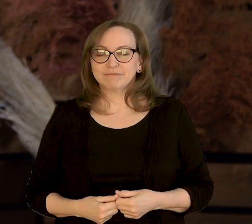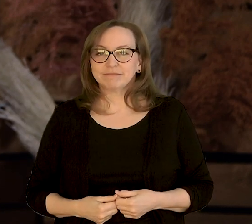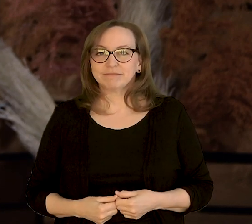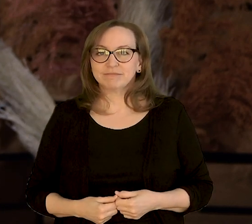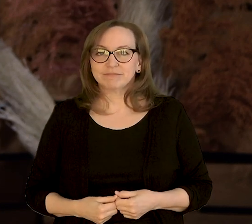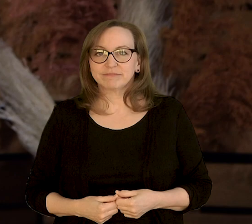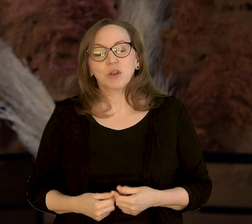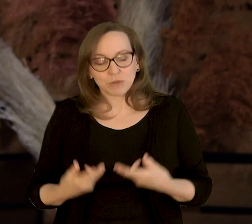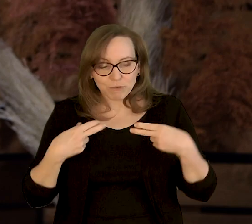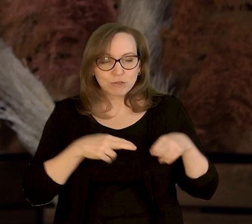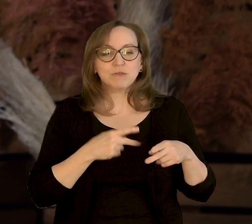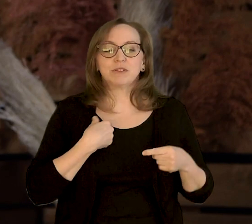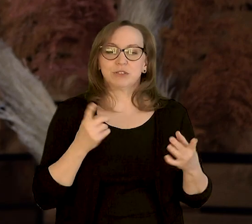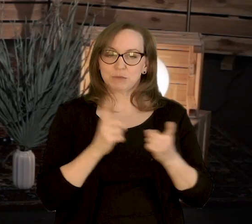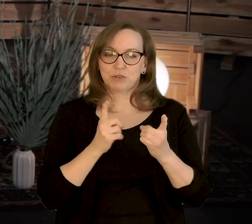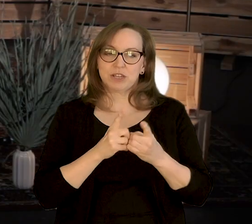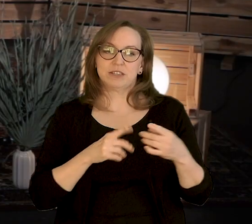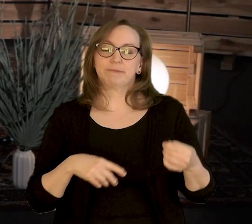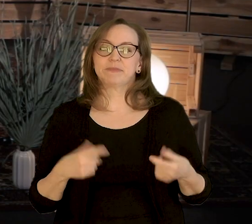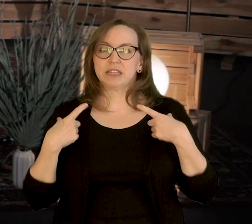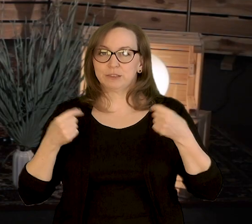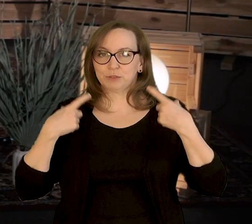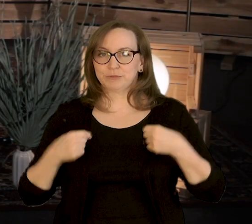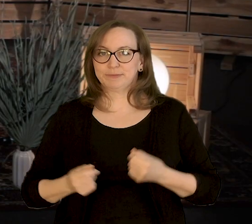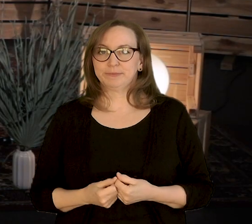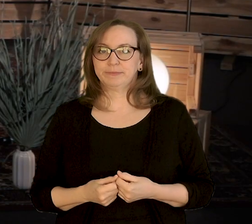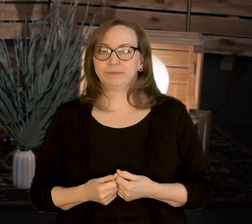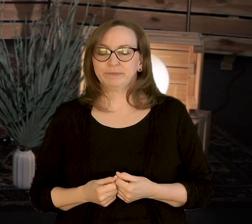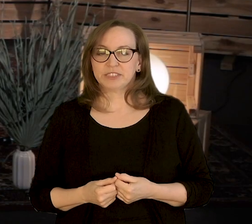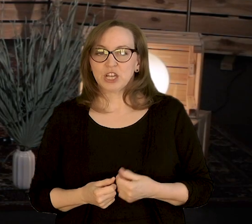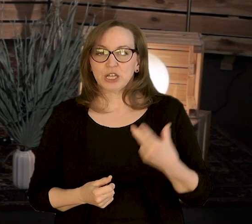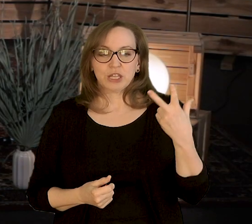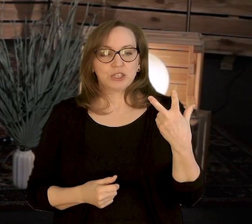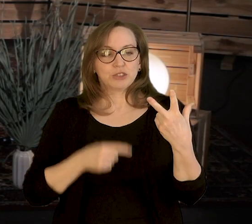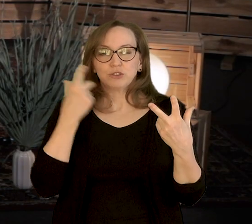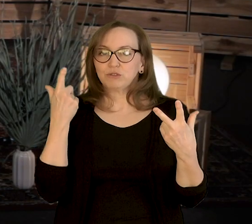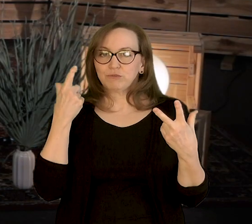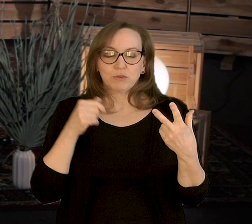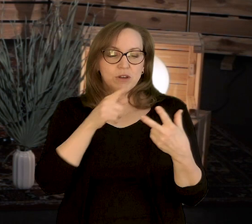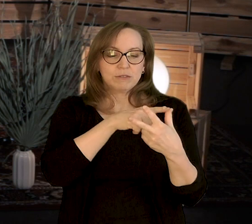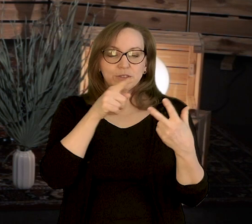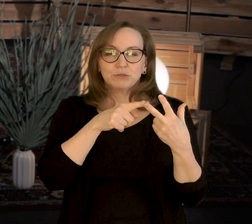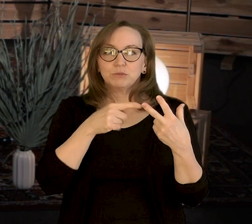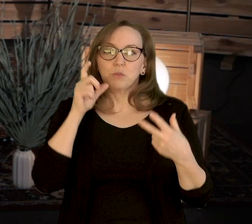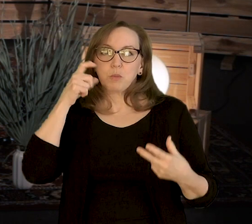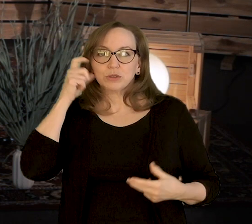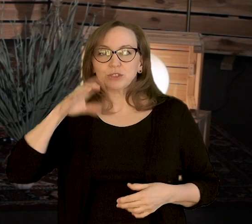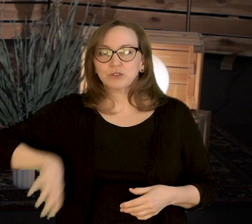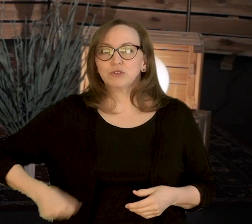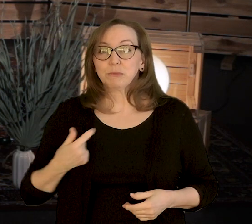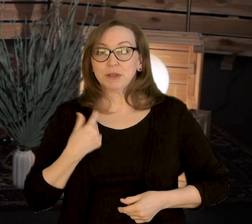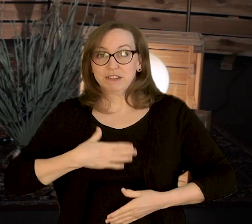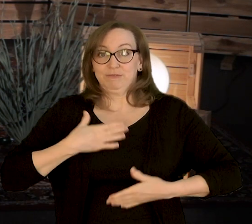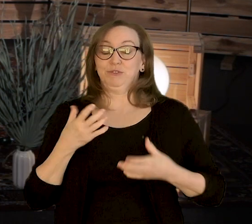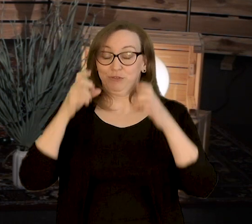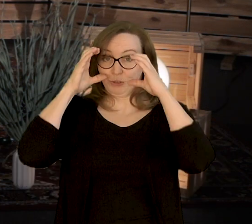Wróćmy jednak do naszego spotkania. Tych dwóch złoczyńców ku swojemu